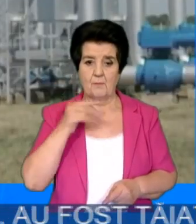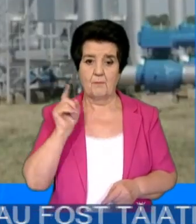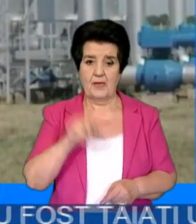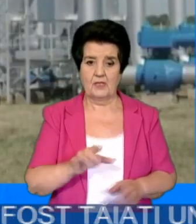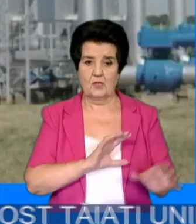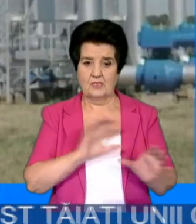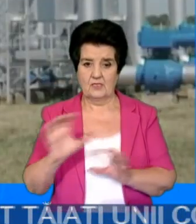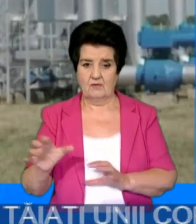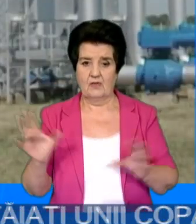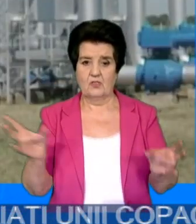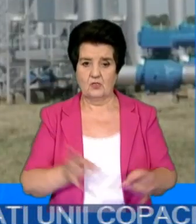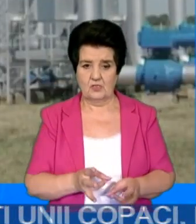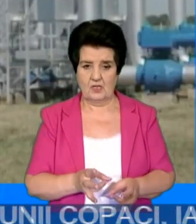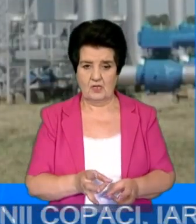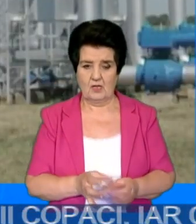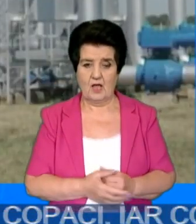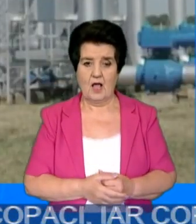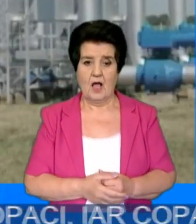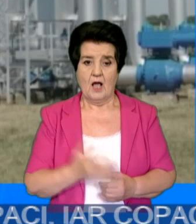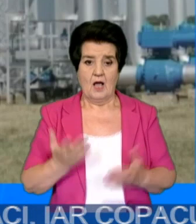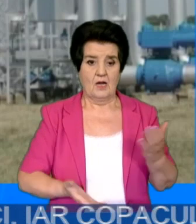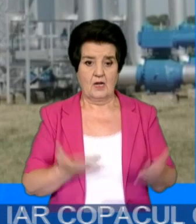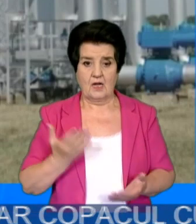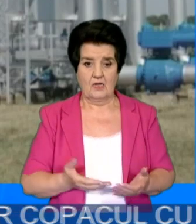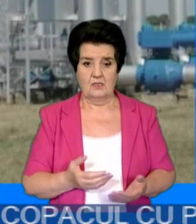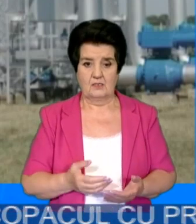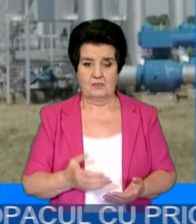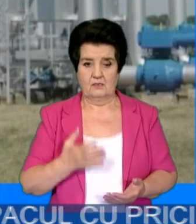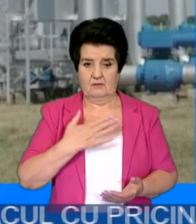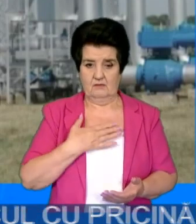pentru a asigura necesarul pentru malul drept. În caz dacă malul drept